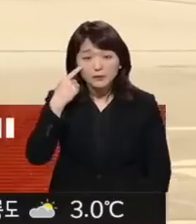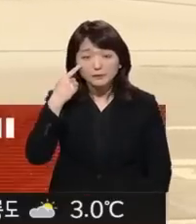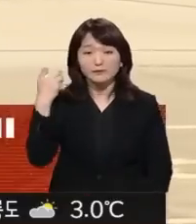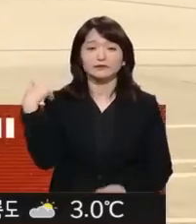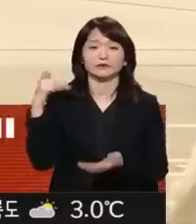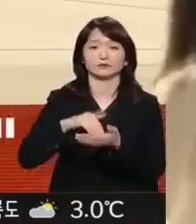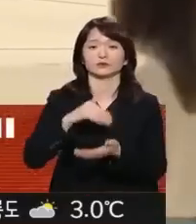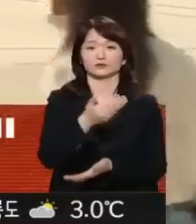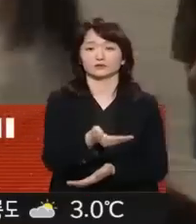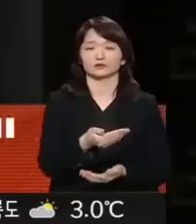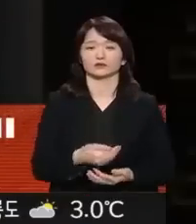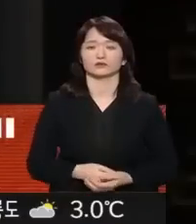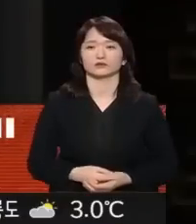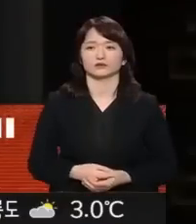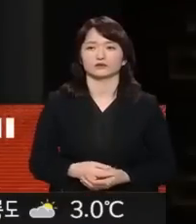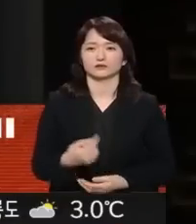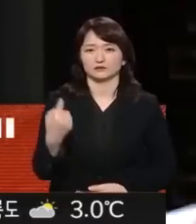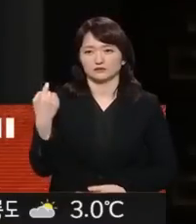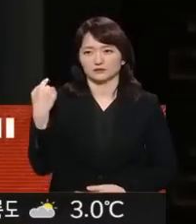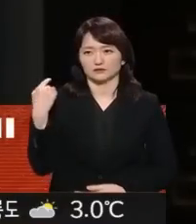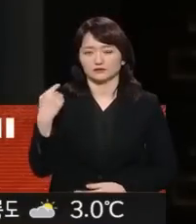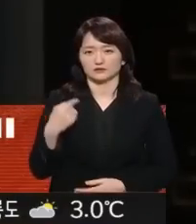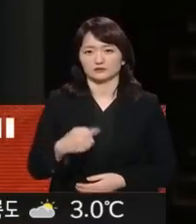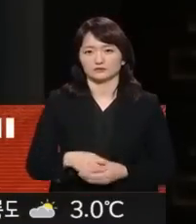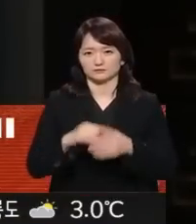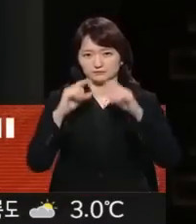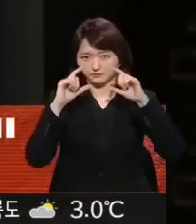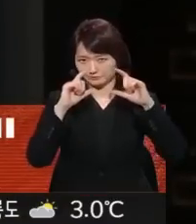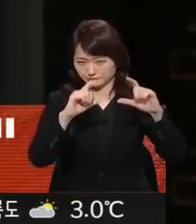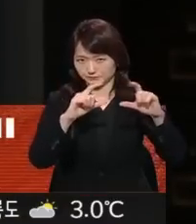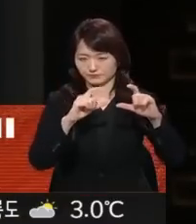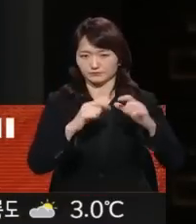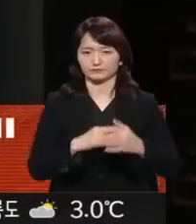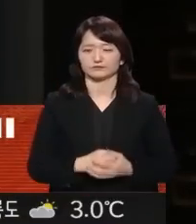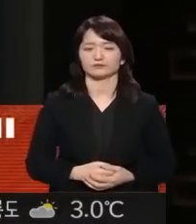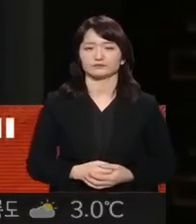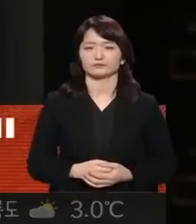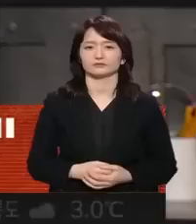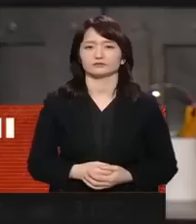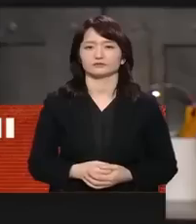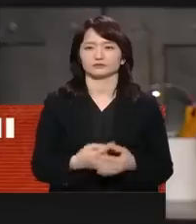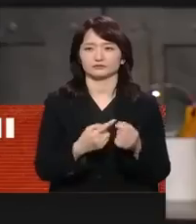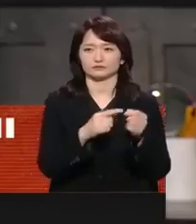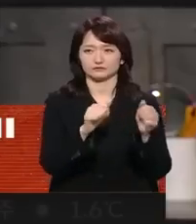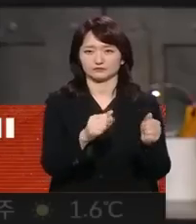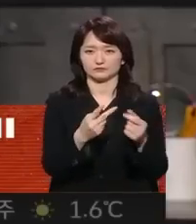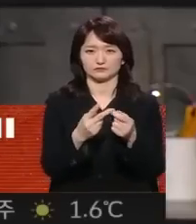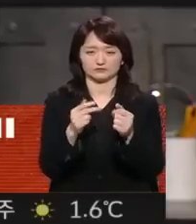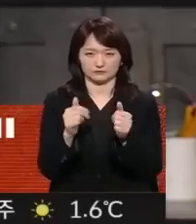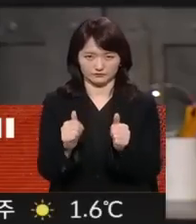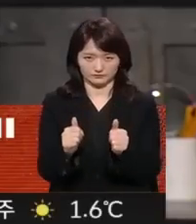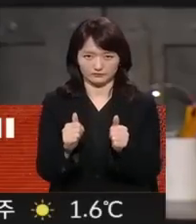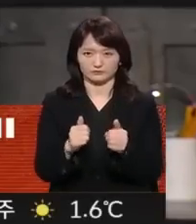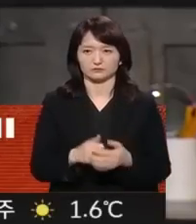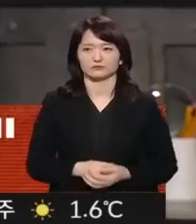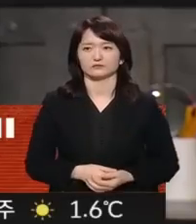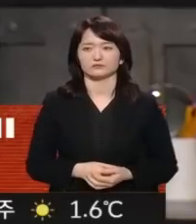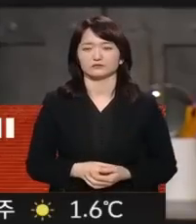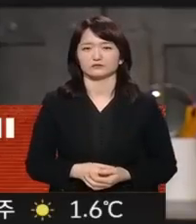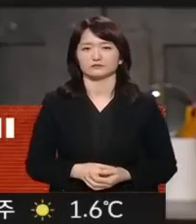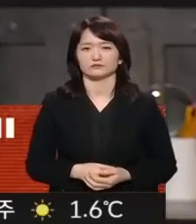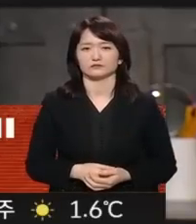파악이 환송을 했습니다 자 그래서 어제 또 선고가 있었죠 2심 그렇습니다 원래 일시인과 2심에서는 위성인자